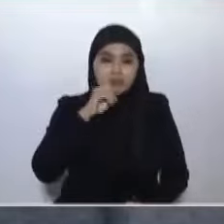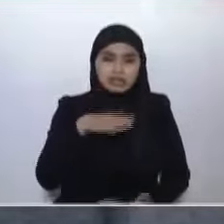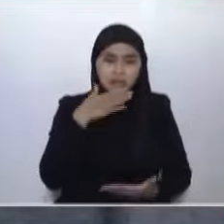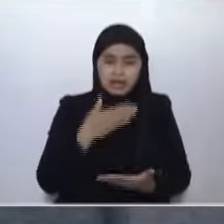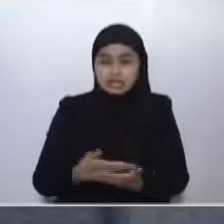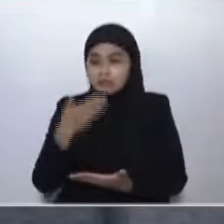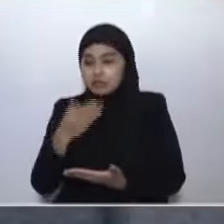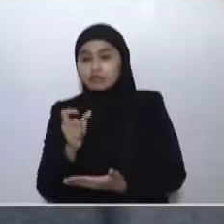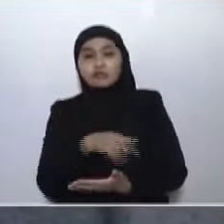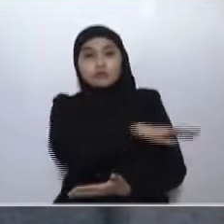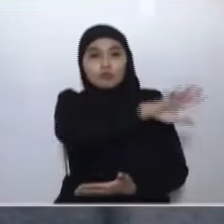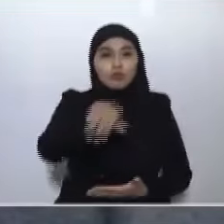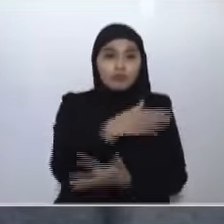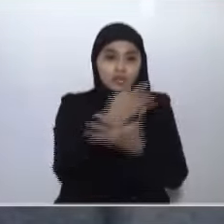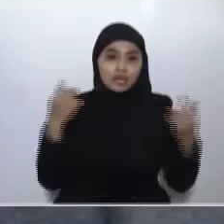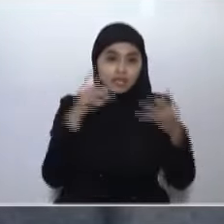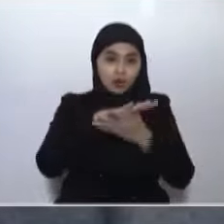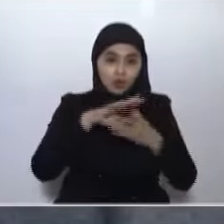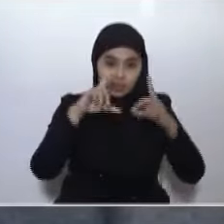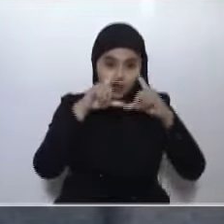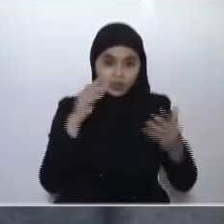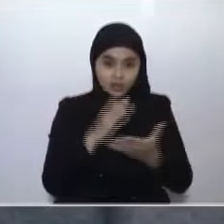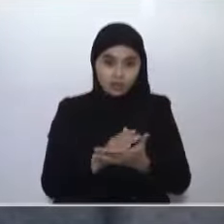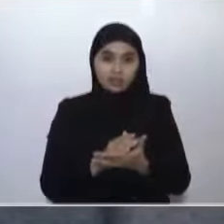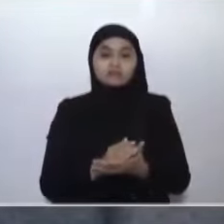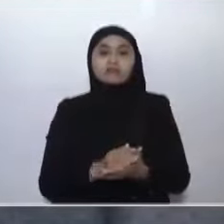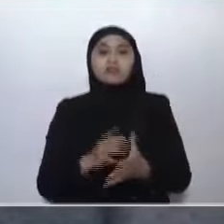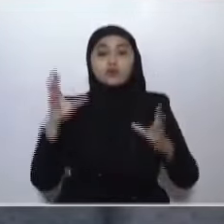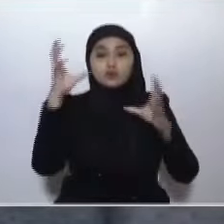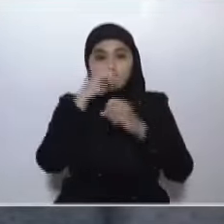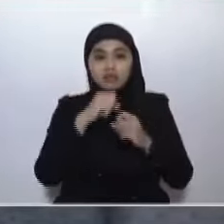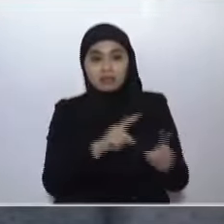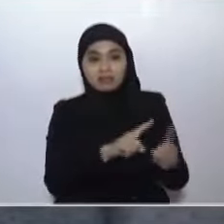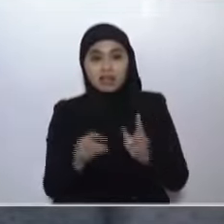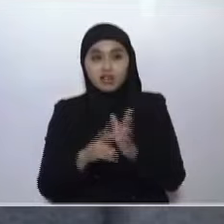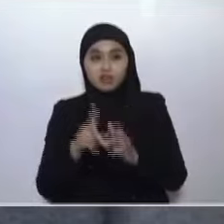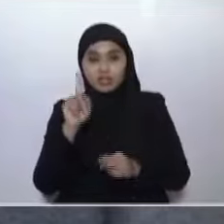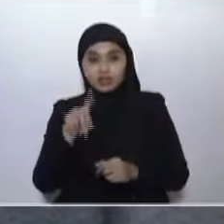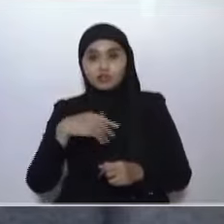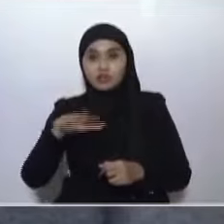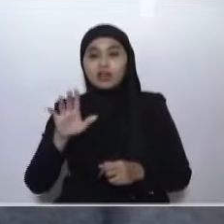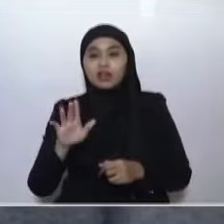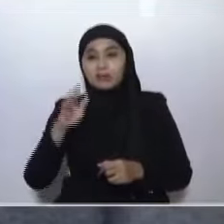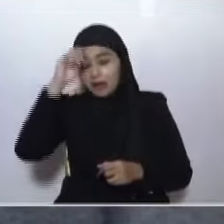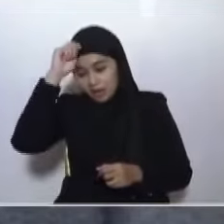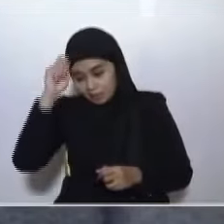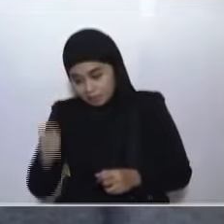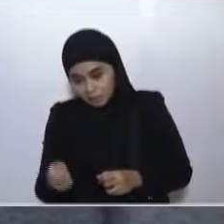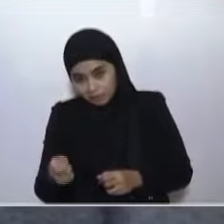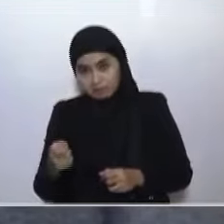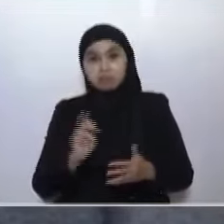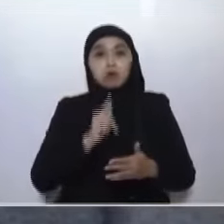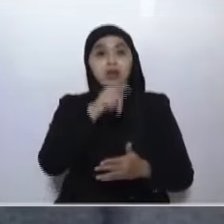kepadayarakat Jawa Tengah khususnya paslon nomor urut yang telah mengpresiasi program-program kami